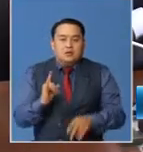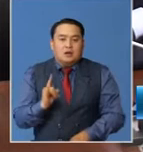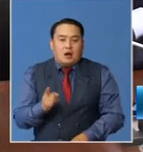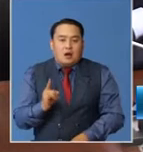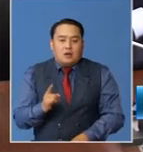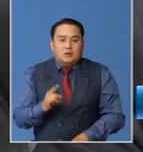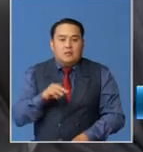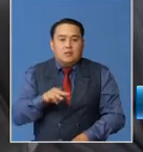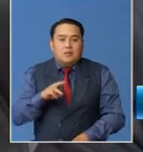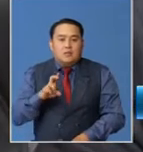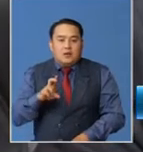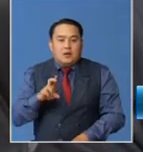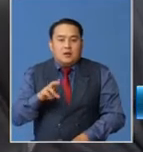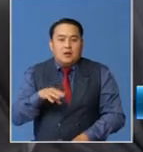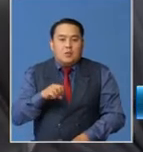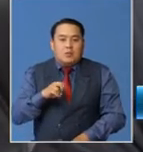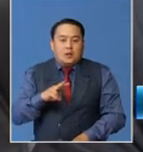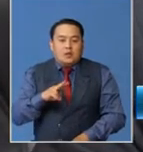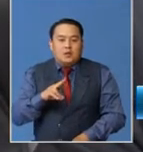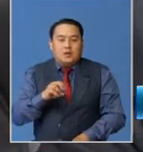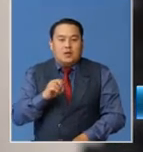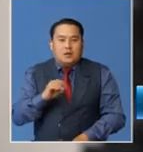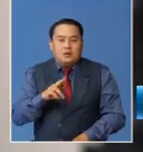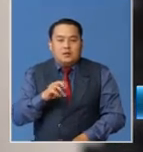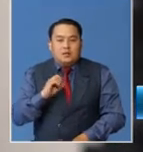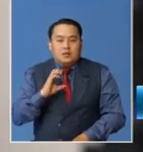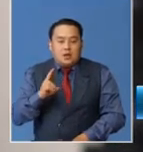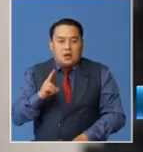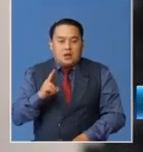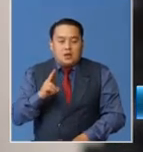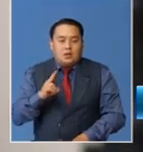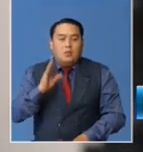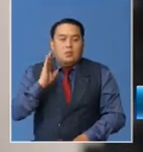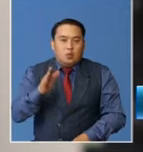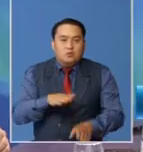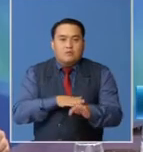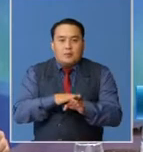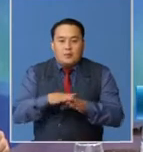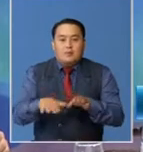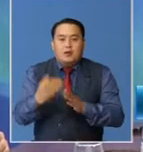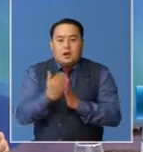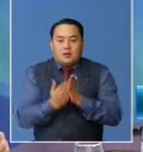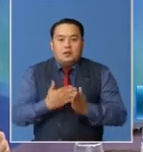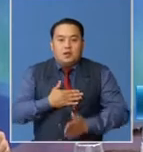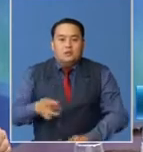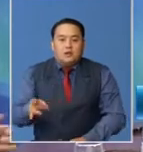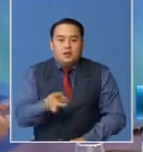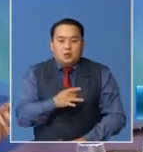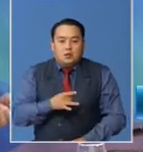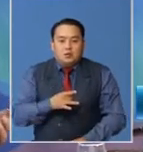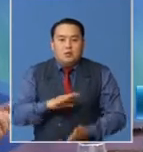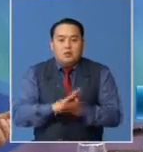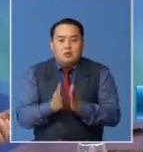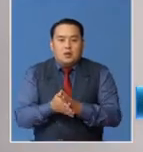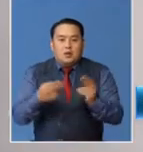и мобильные приложения Open Data, ЕКСК и другие. А уже для дальнейшей реализации программ в нашем регионе сторонами